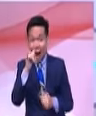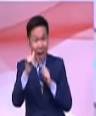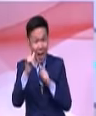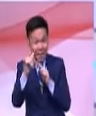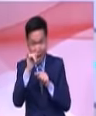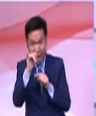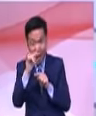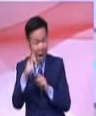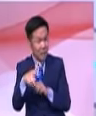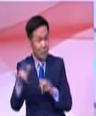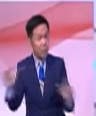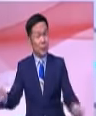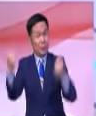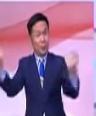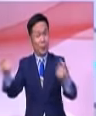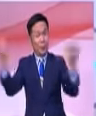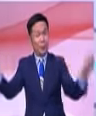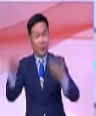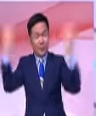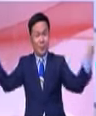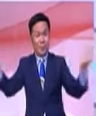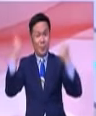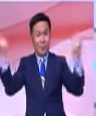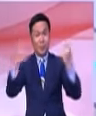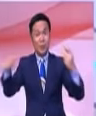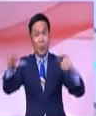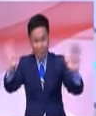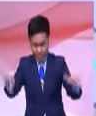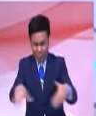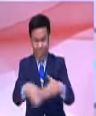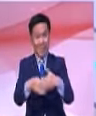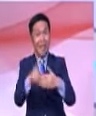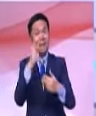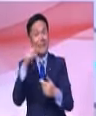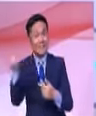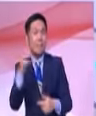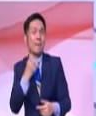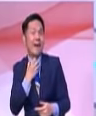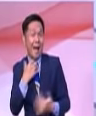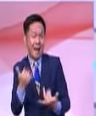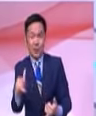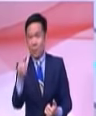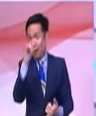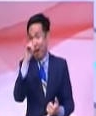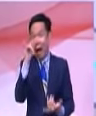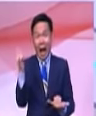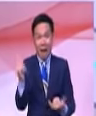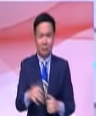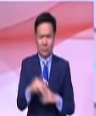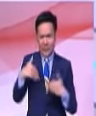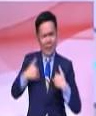perkahwinan? Jika ingin tahu, nantikan sehingga ke penghujung lintas langsung Perak hari ini. Sebelum itu, Fahmi Mamaknoh akan memperincikan kepada